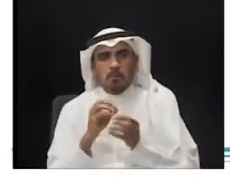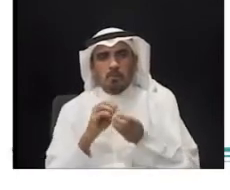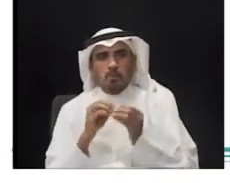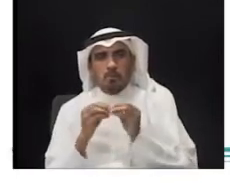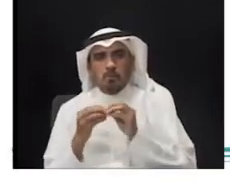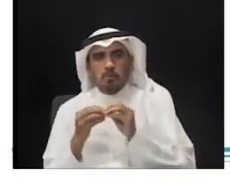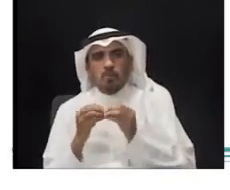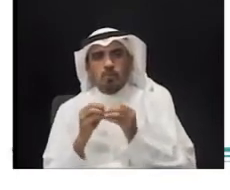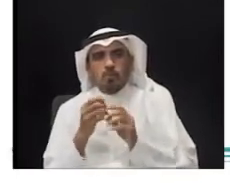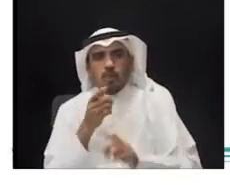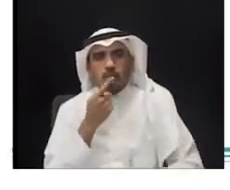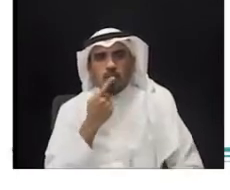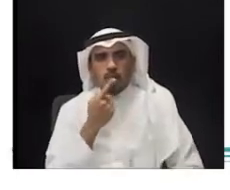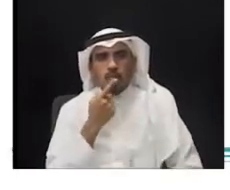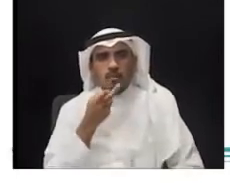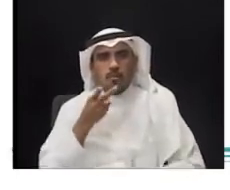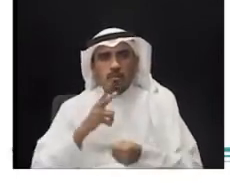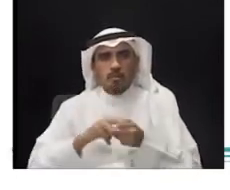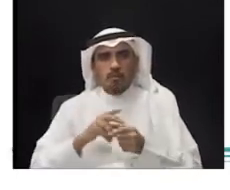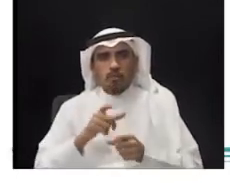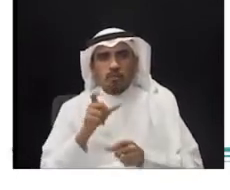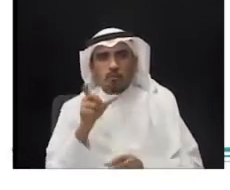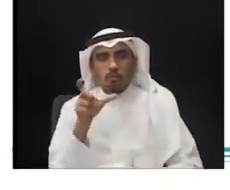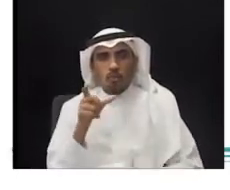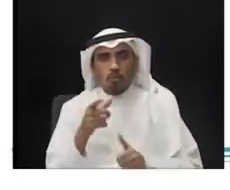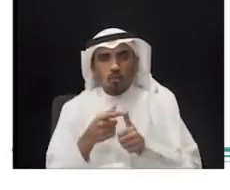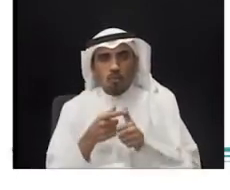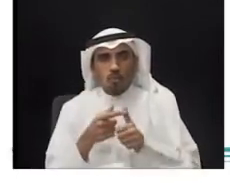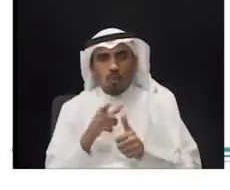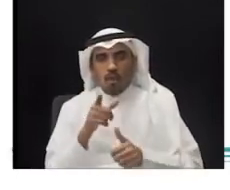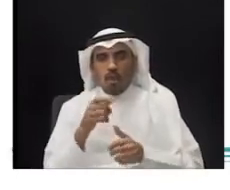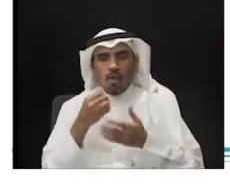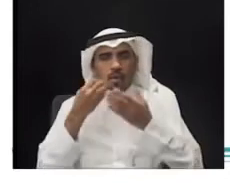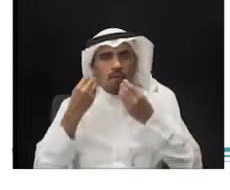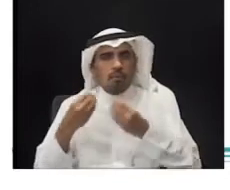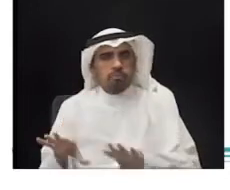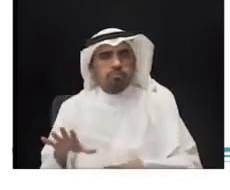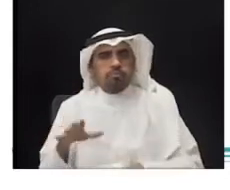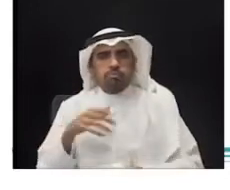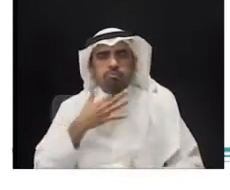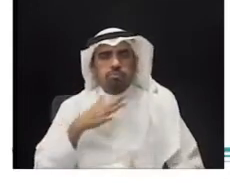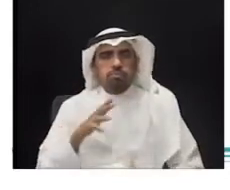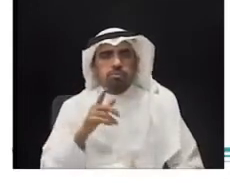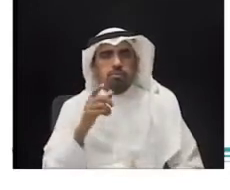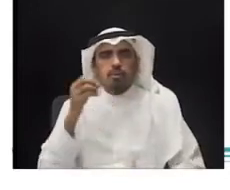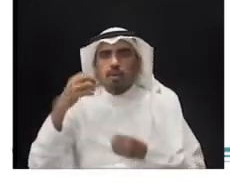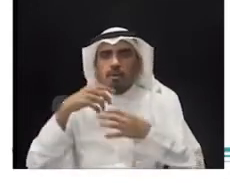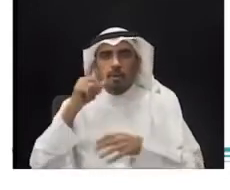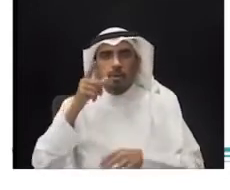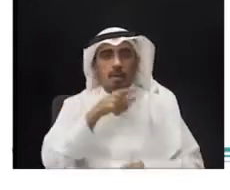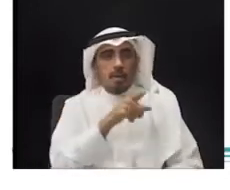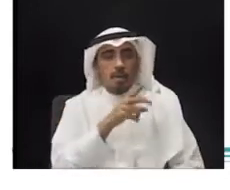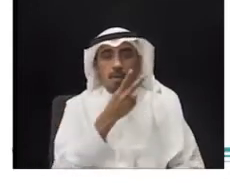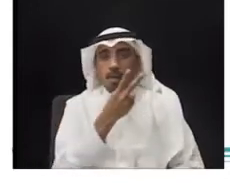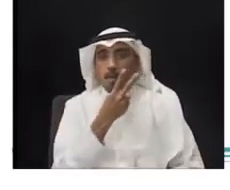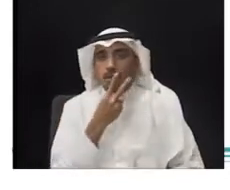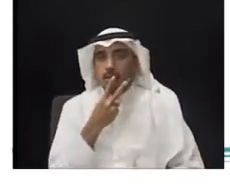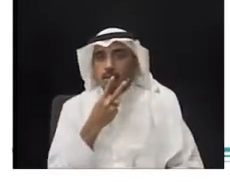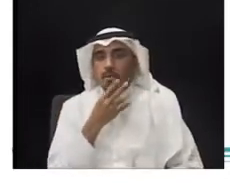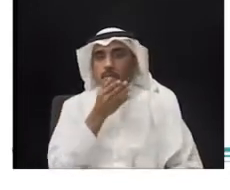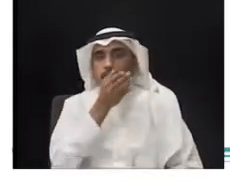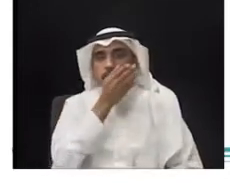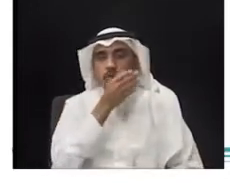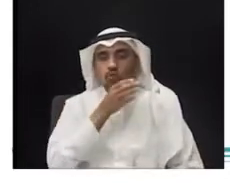أسماء الإشارة الملونة باللون الأحمر. في الجملة الأولى هذا هدر لنعم الله، وفي الثانية